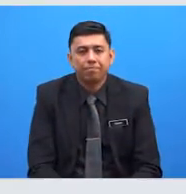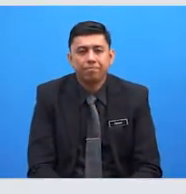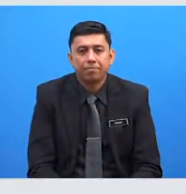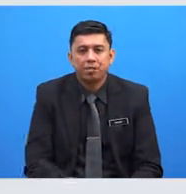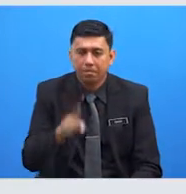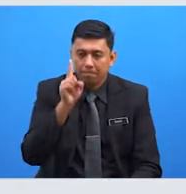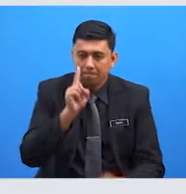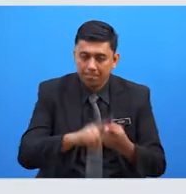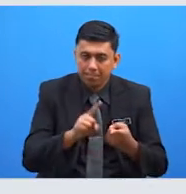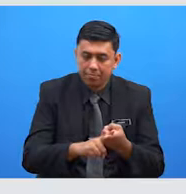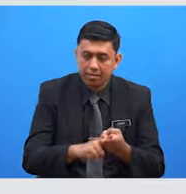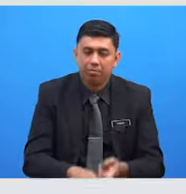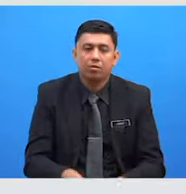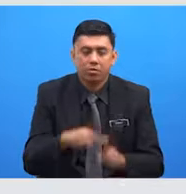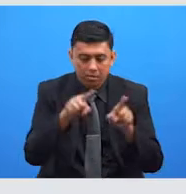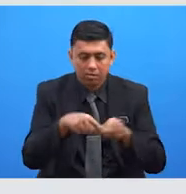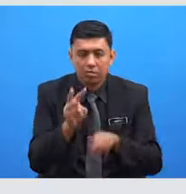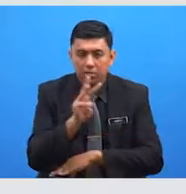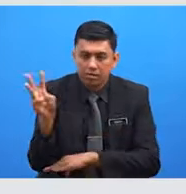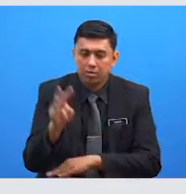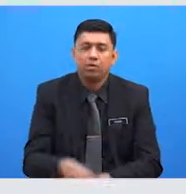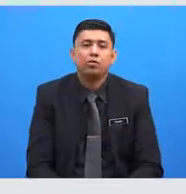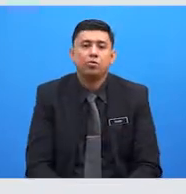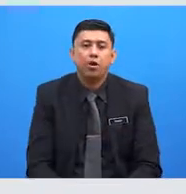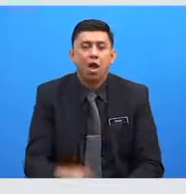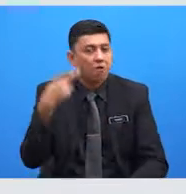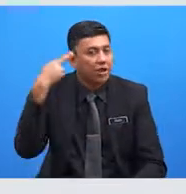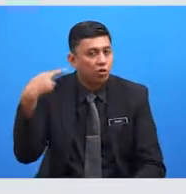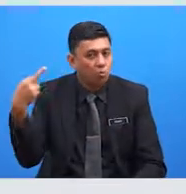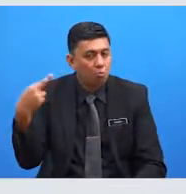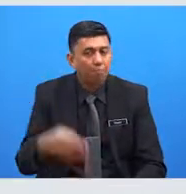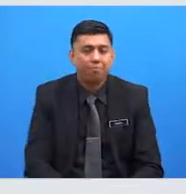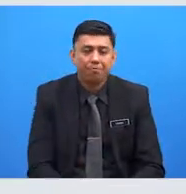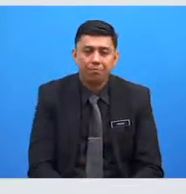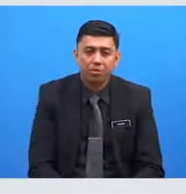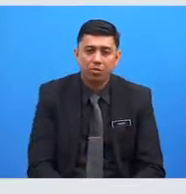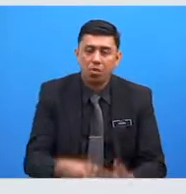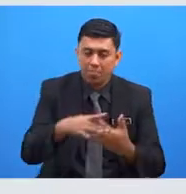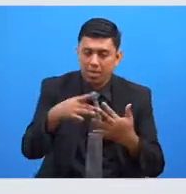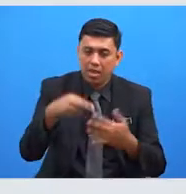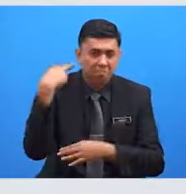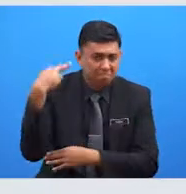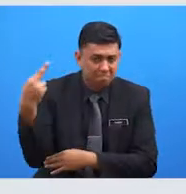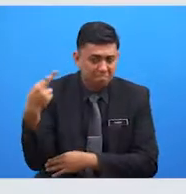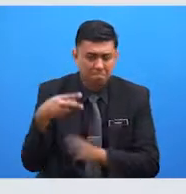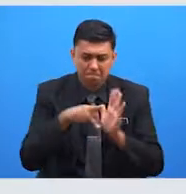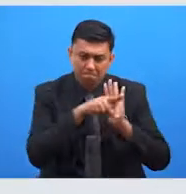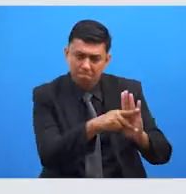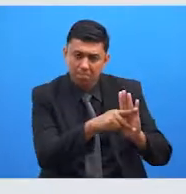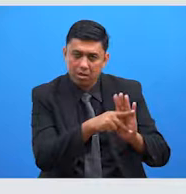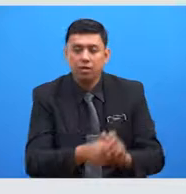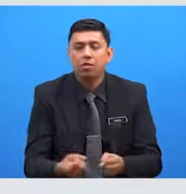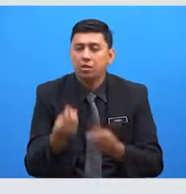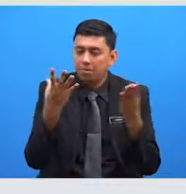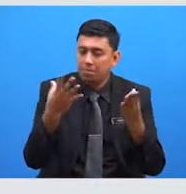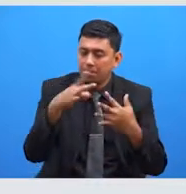Pertama, kita bina laman web dengan butang pilihan jenis radio. Butang pilihan radio akan memaparkan